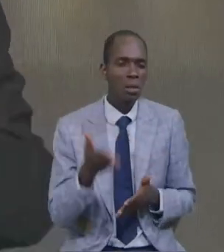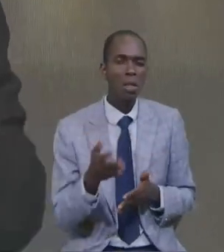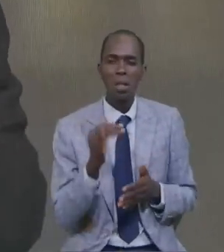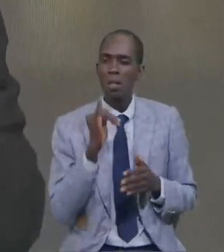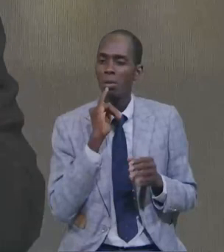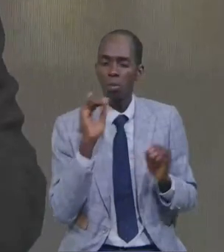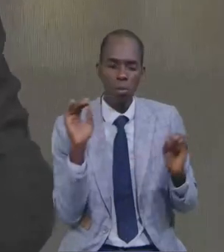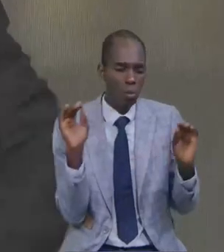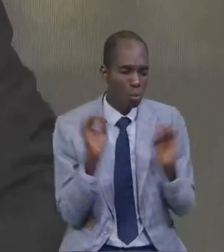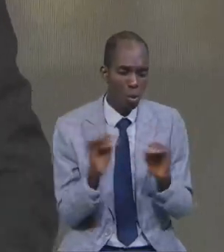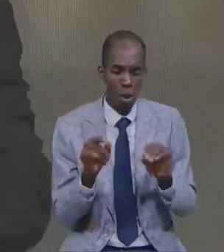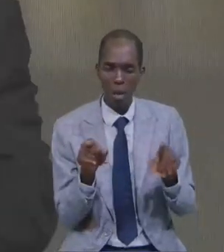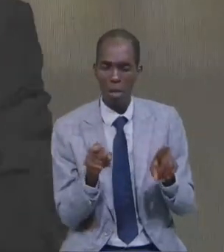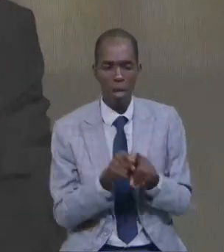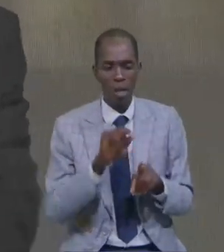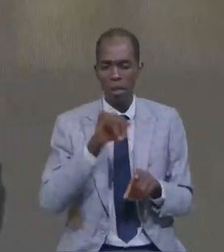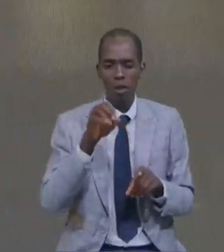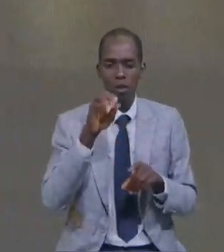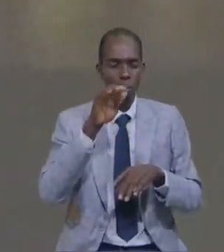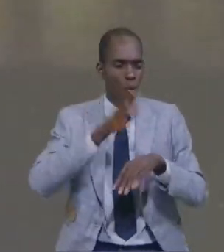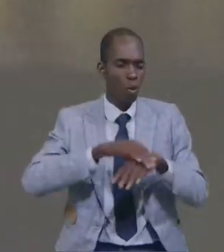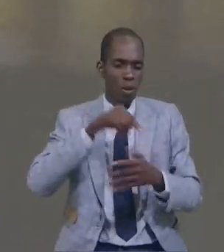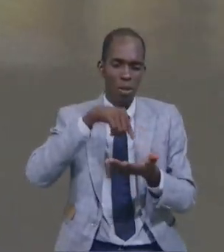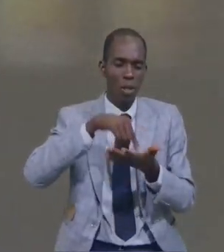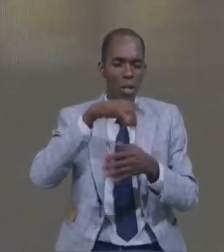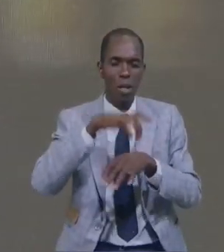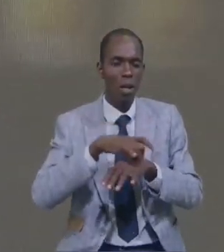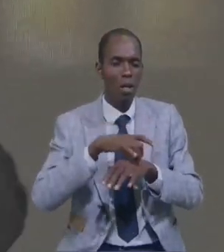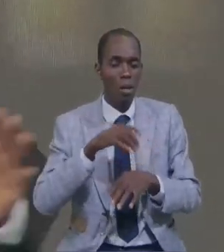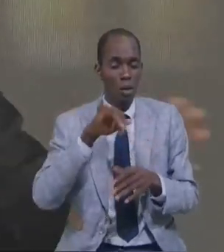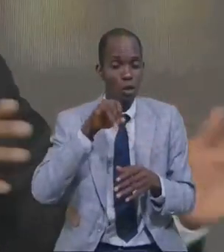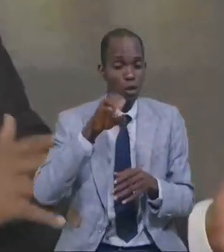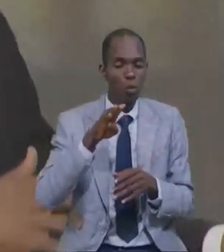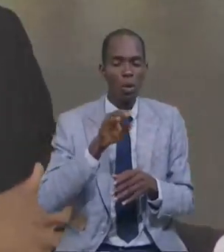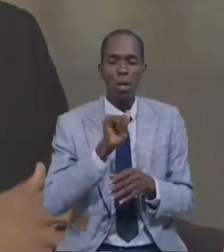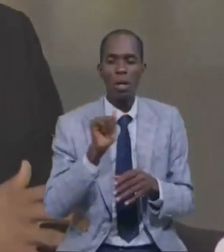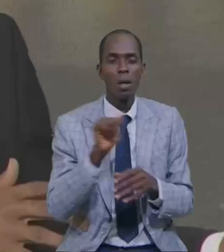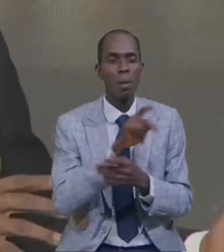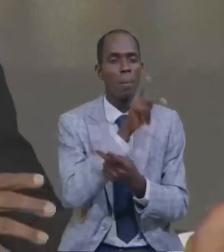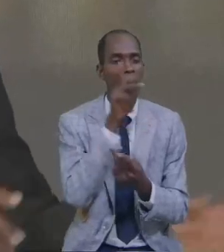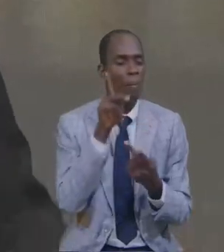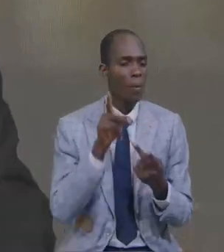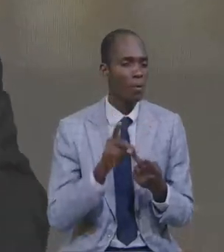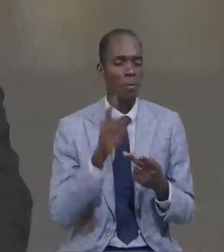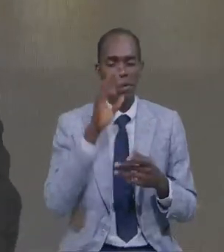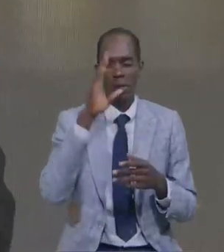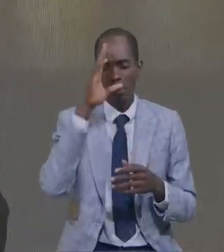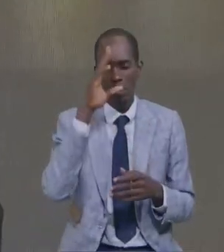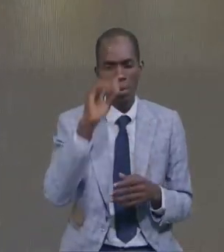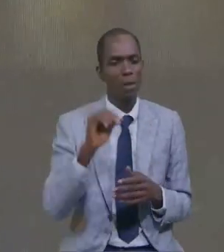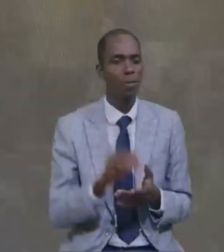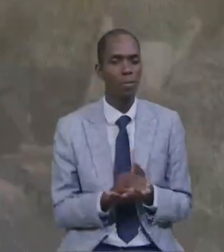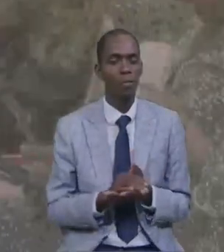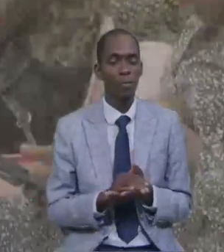C'est un homme intègre et droit qui craint Dieu, craignant Dieu et se détournant du mal. Il